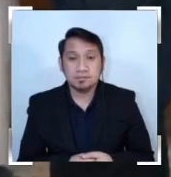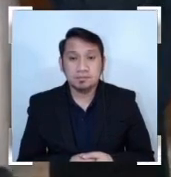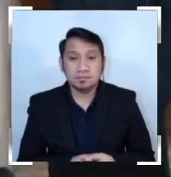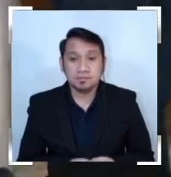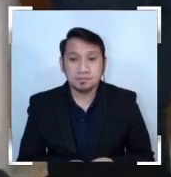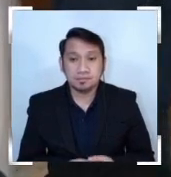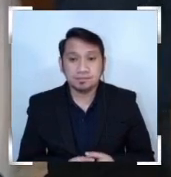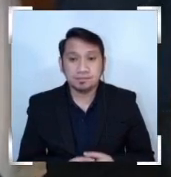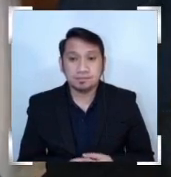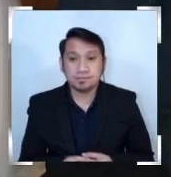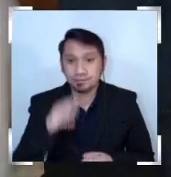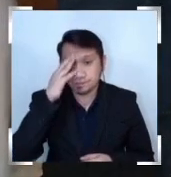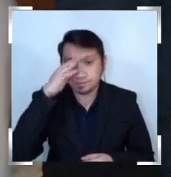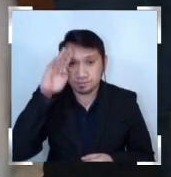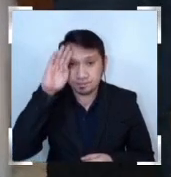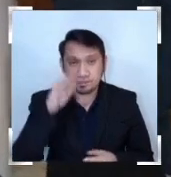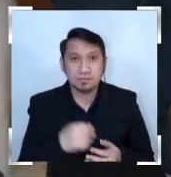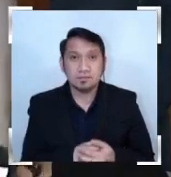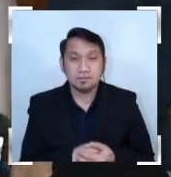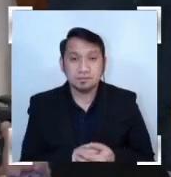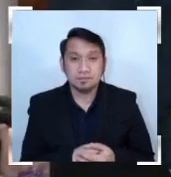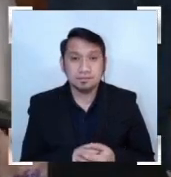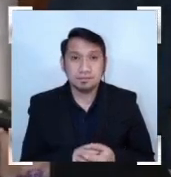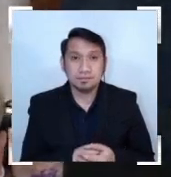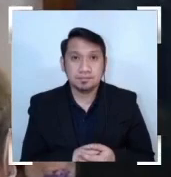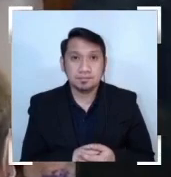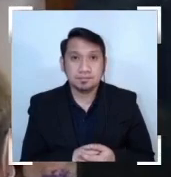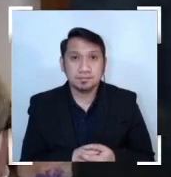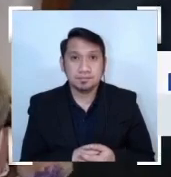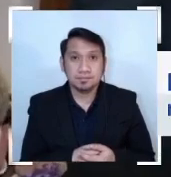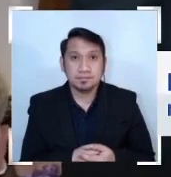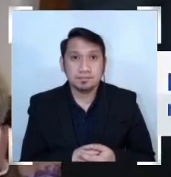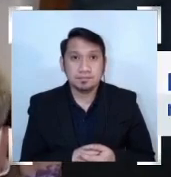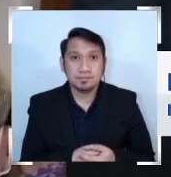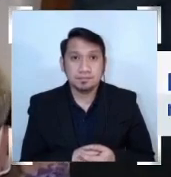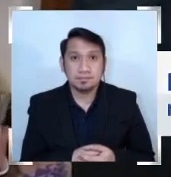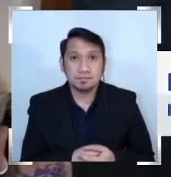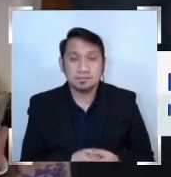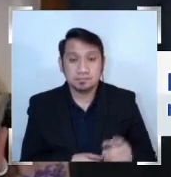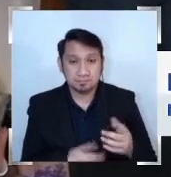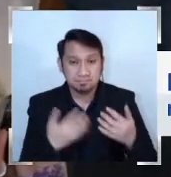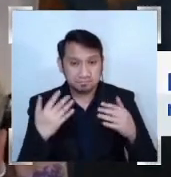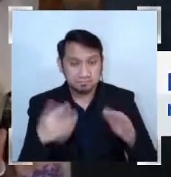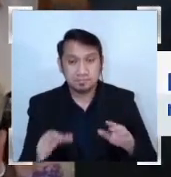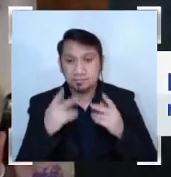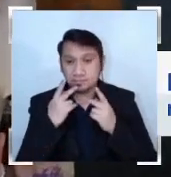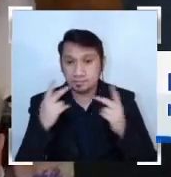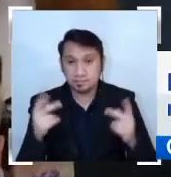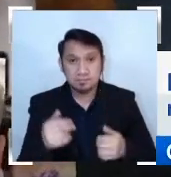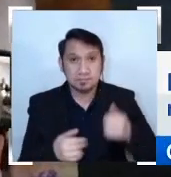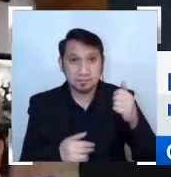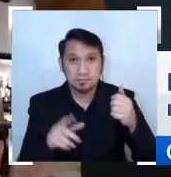Sa Cavite, na ikalawa sa mga itinuturing na vote-rich province sa Pilipinas, naiproklama na kaninang umaga si Lani